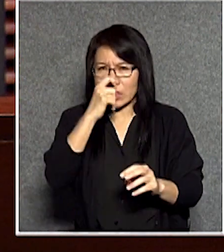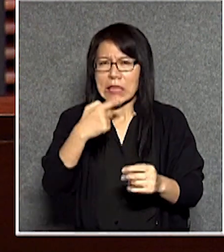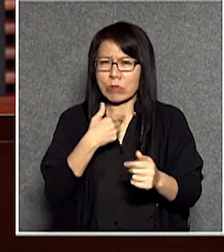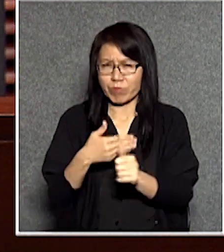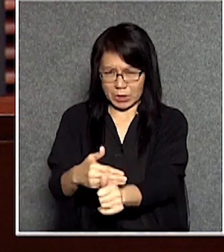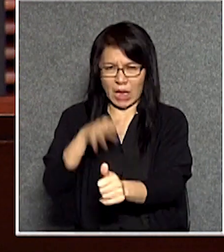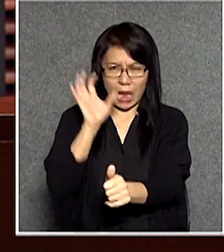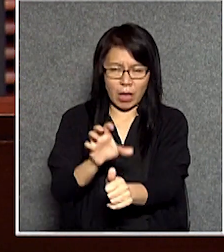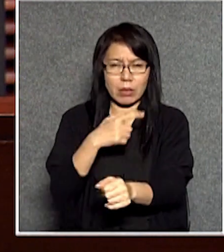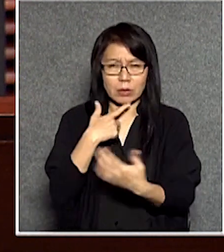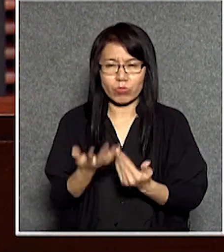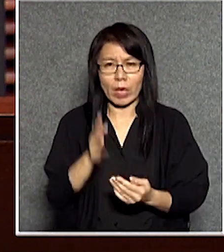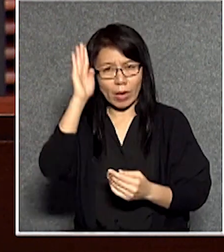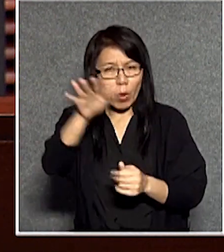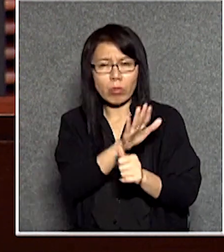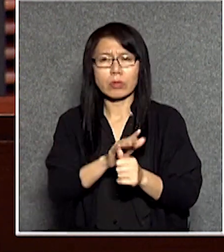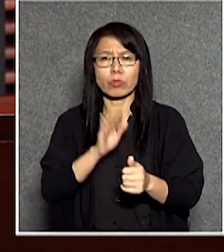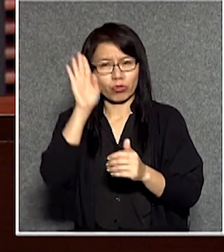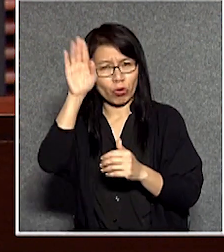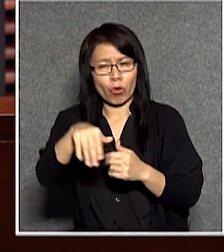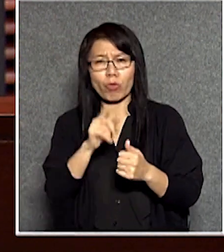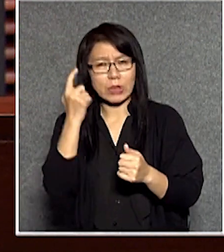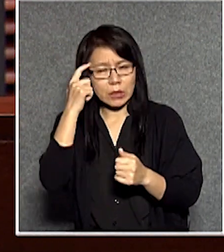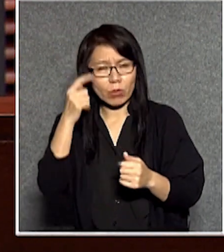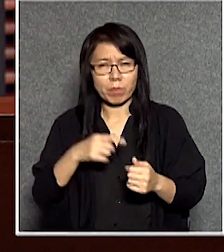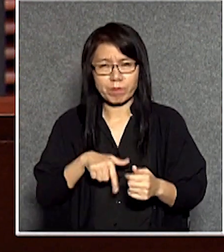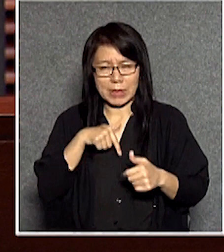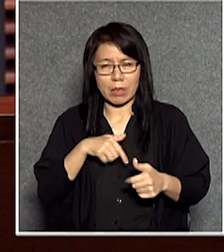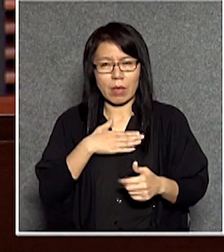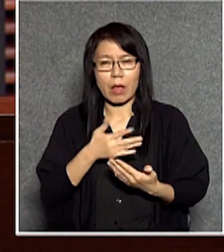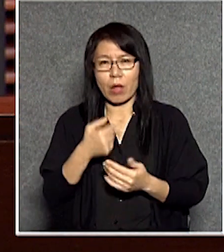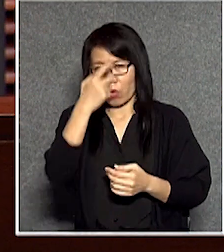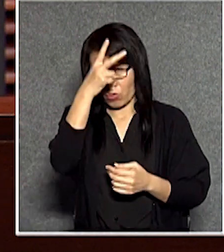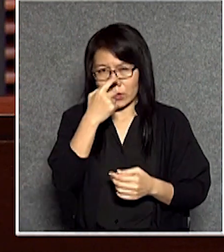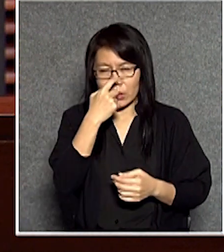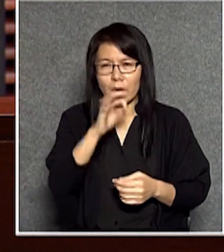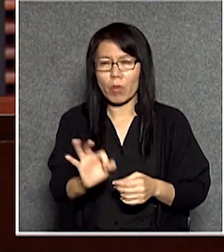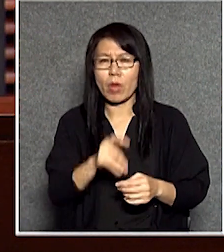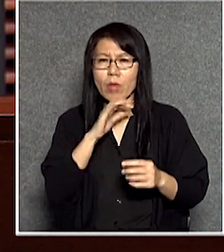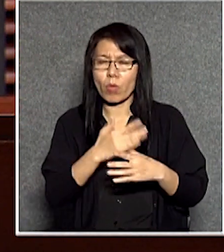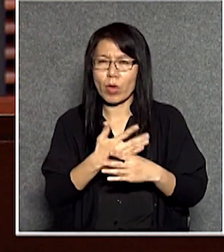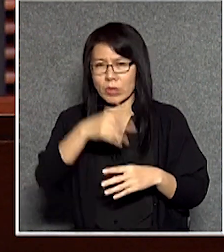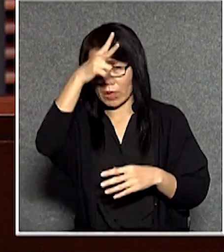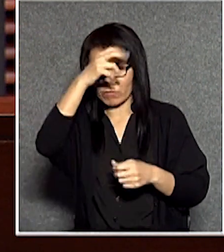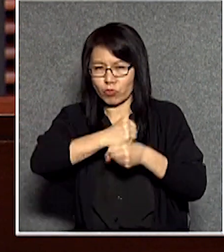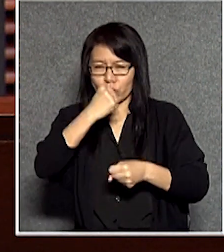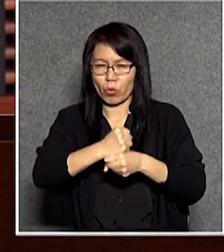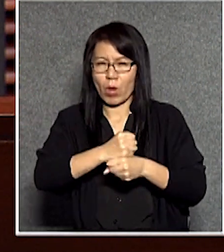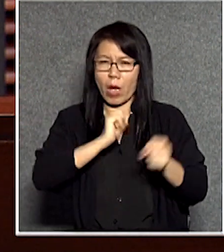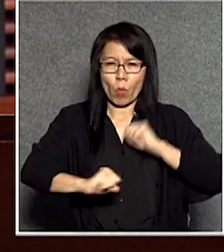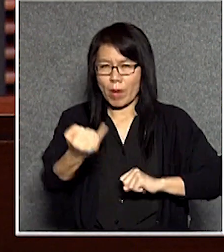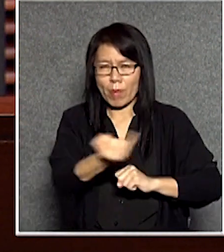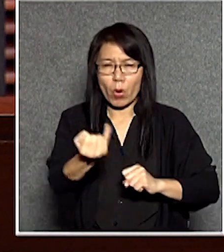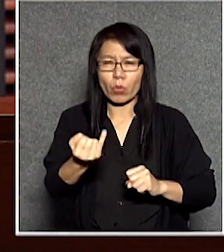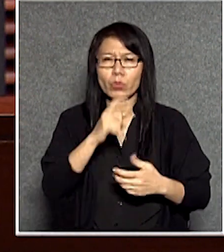責，以儆效尤。在今次事件之中，梁振英不但涉嫌公職人員行為失當和瀆職，